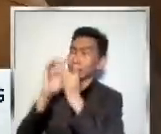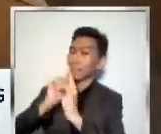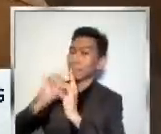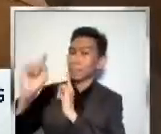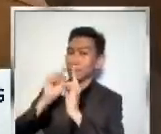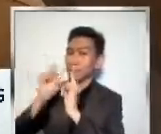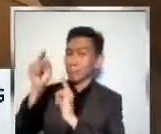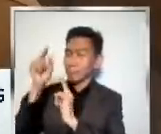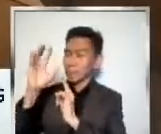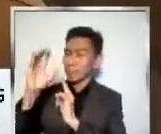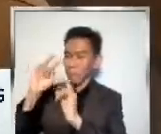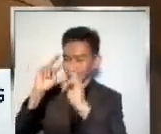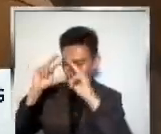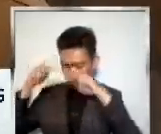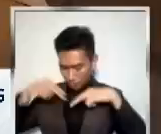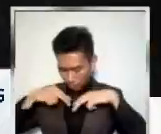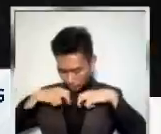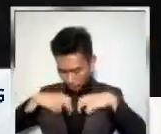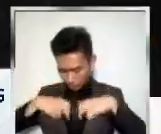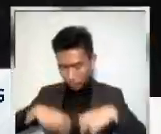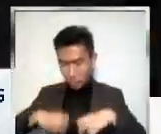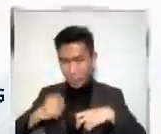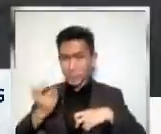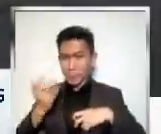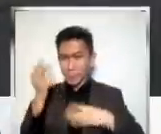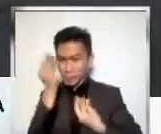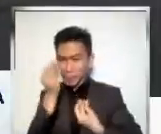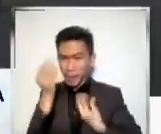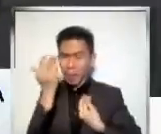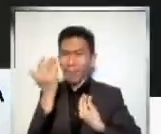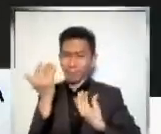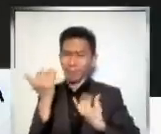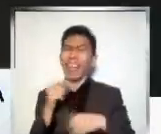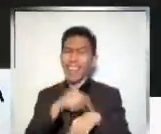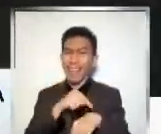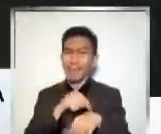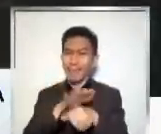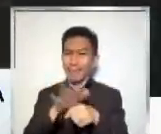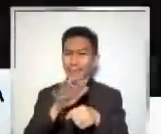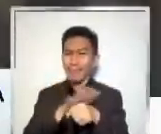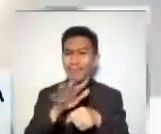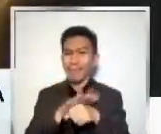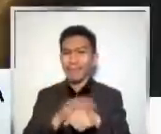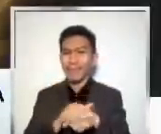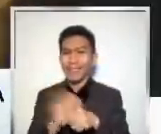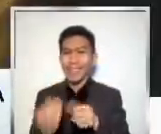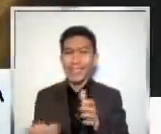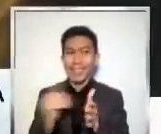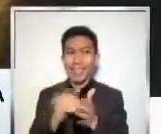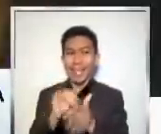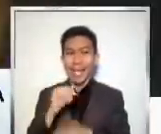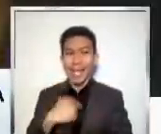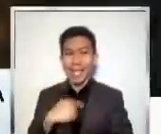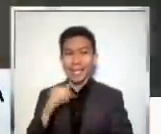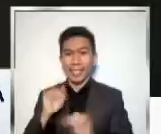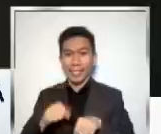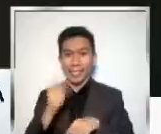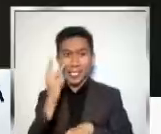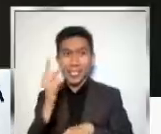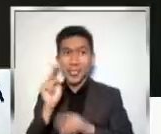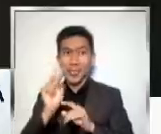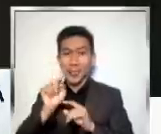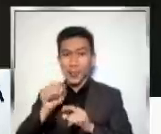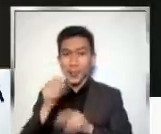reflect, ganyan. Ang dami nating time eh. Mapapanood na ang I Can See You Season 2 miniseries hashtag future, hindi lang sa